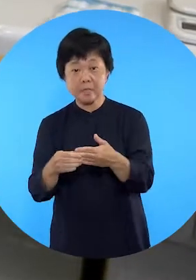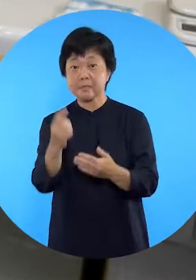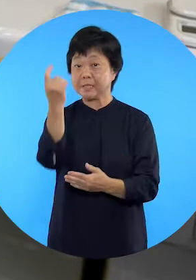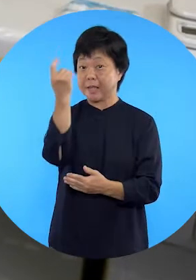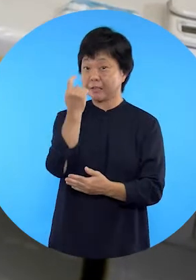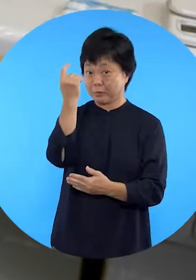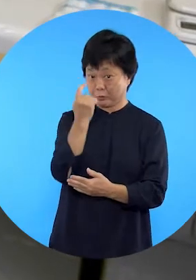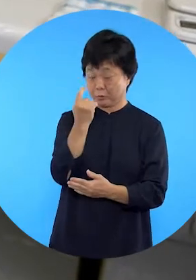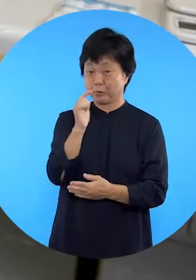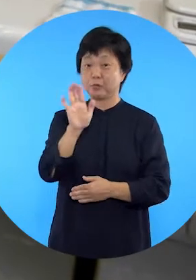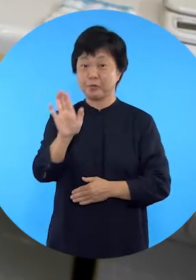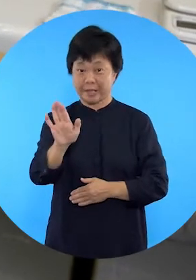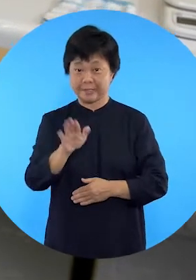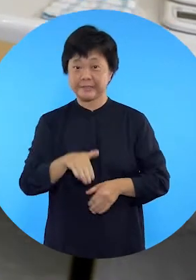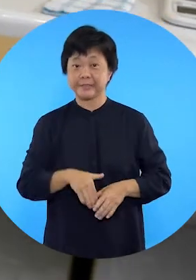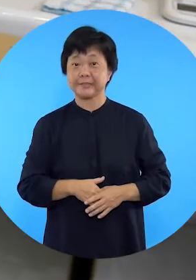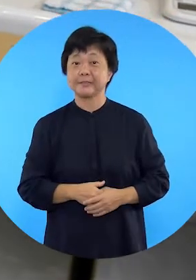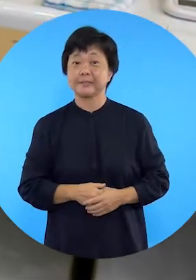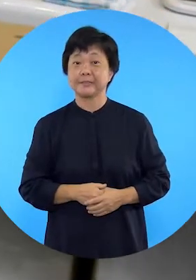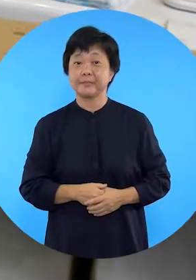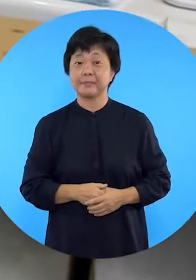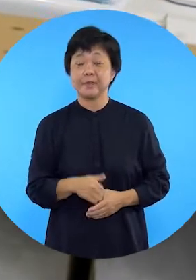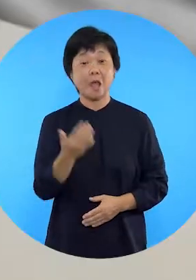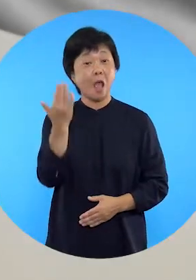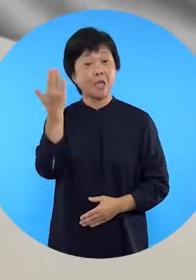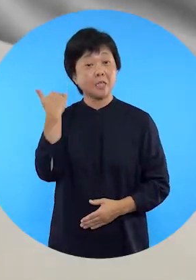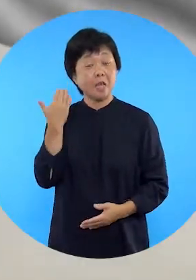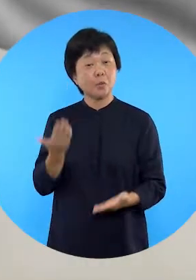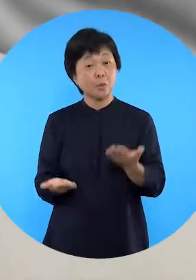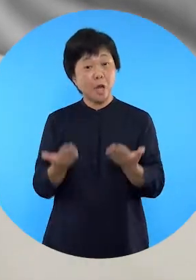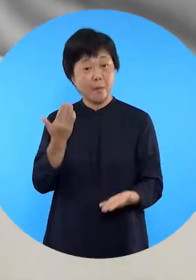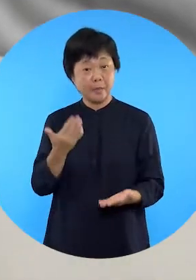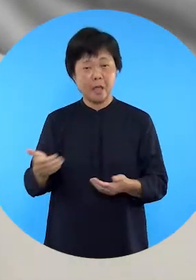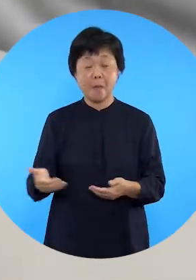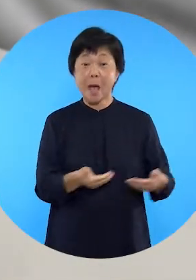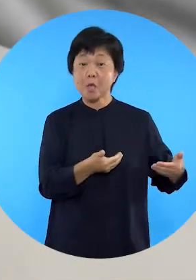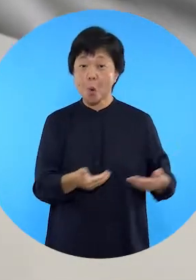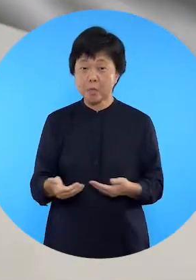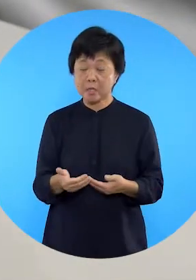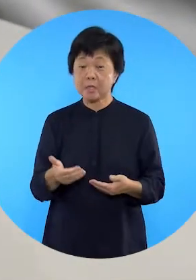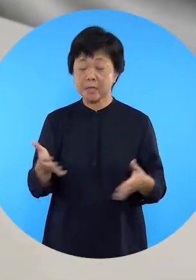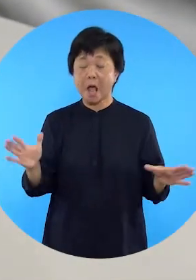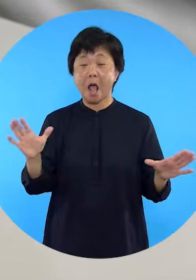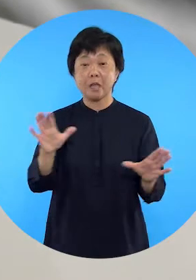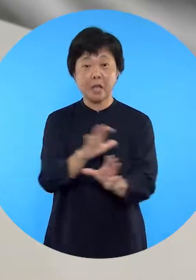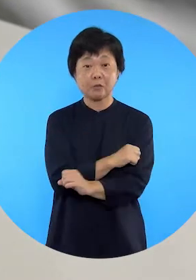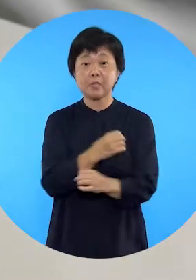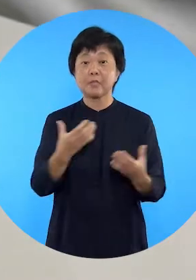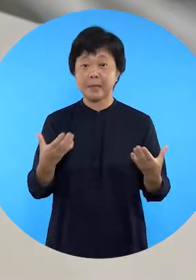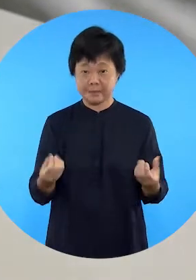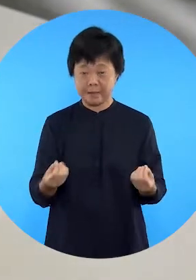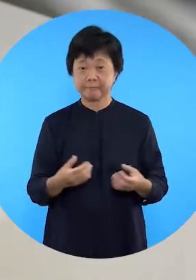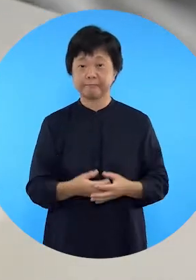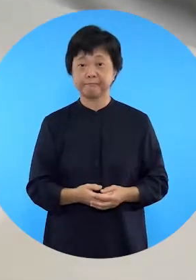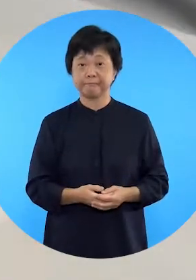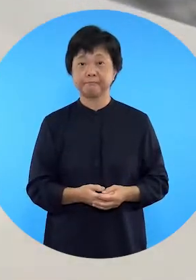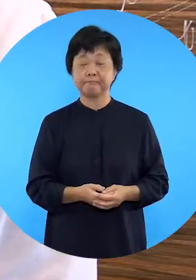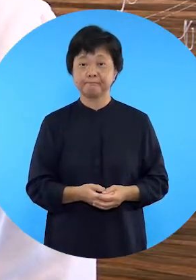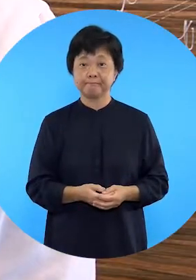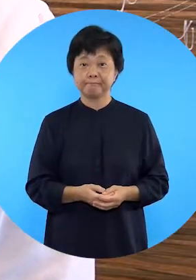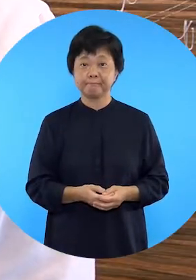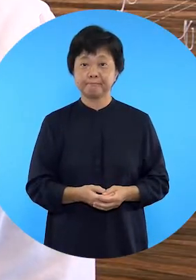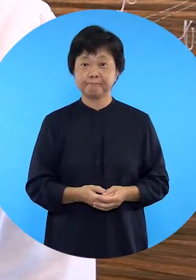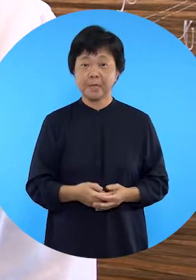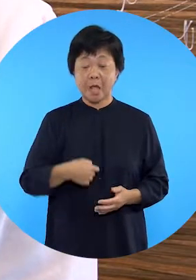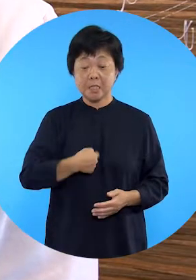ことを、導いてくれる塾って感じになりますね。以前よりなんか何かを考えた時に迷いがなくなったというか、少しで